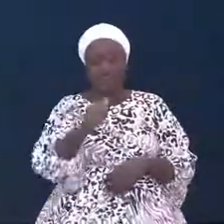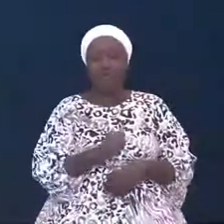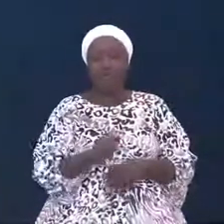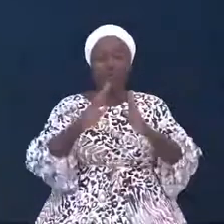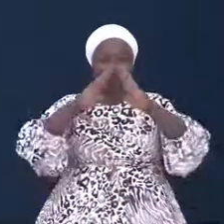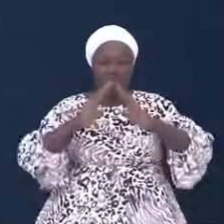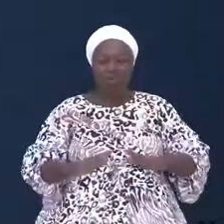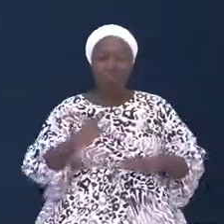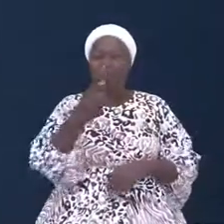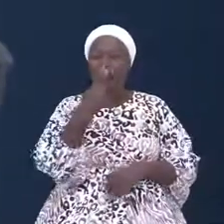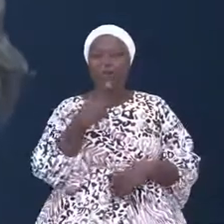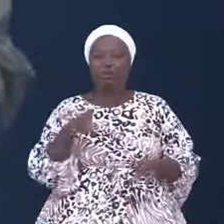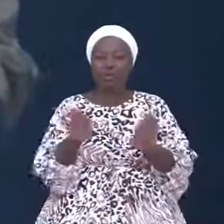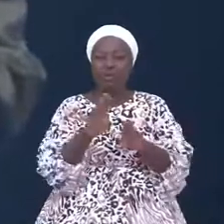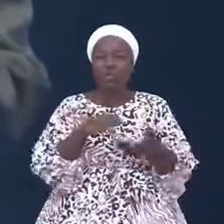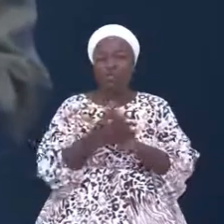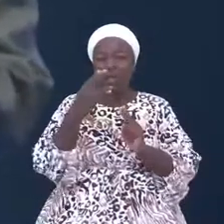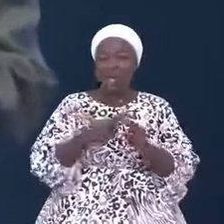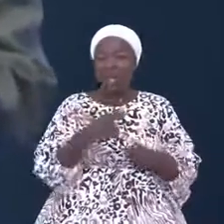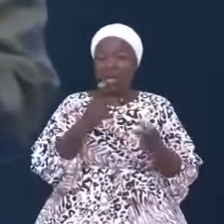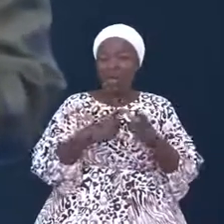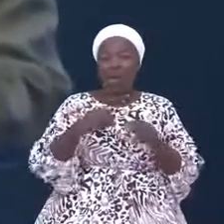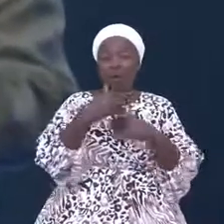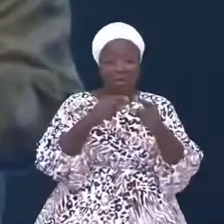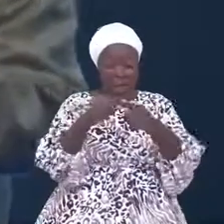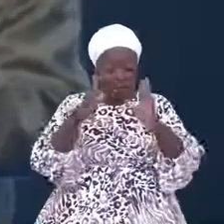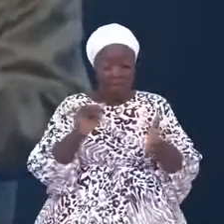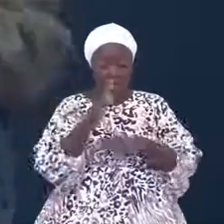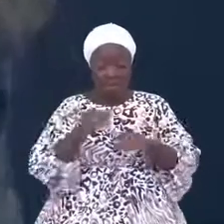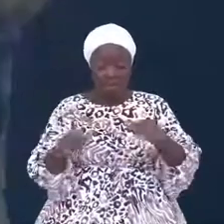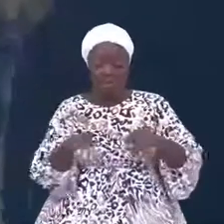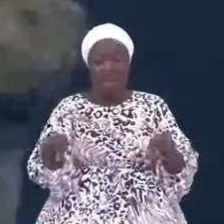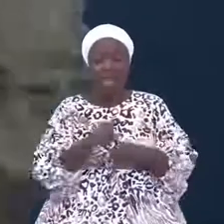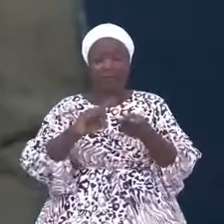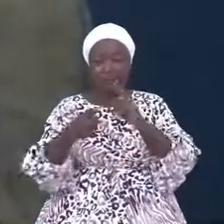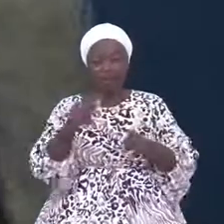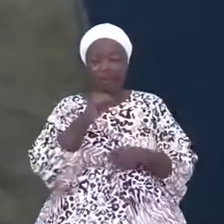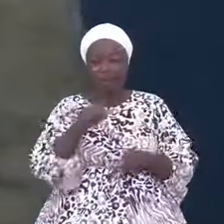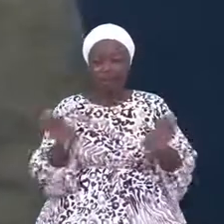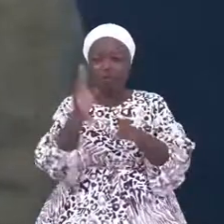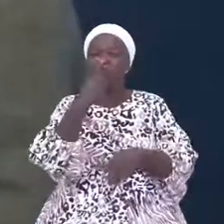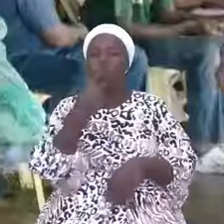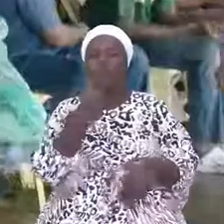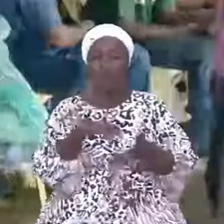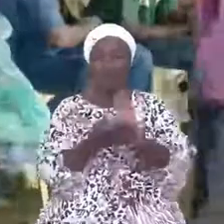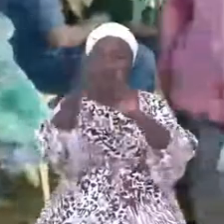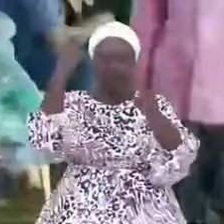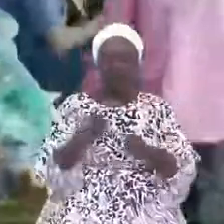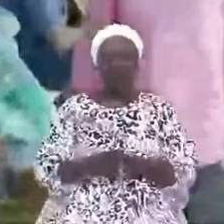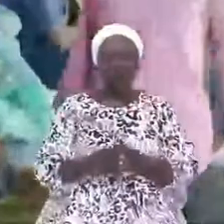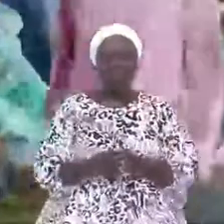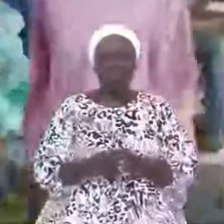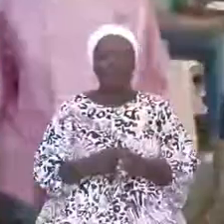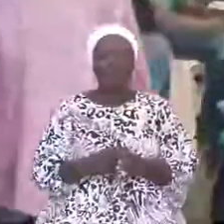Les suiveurs de Satan ne vont pas te faire taire. Les ennemis qui agissent comme des amis